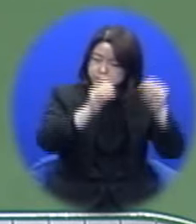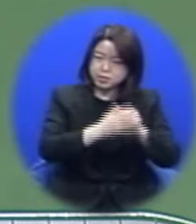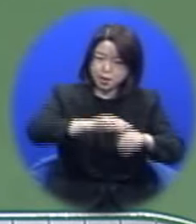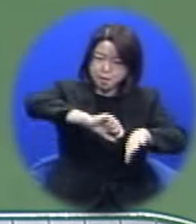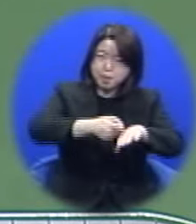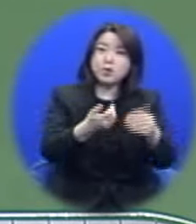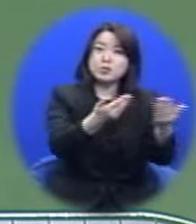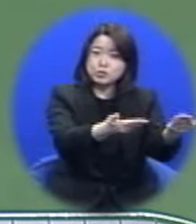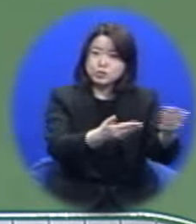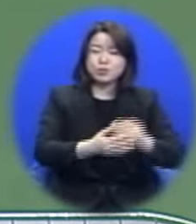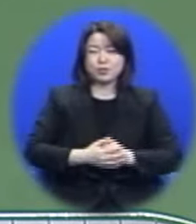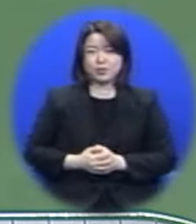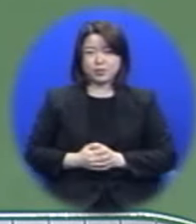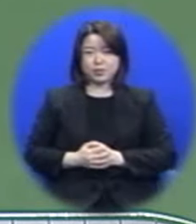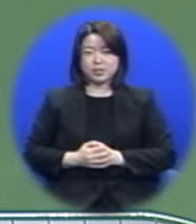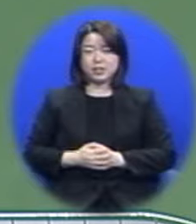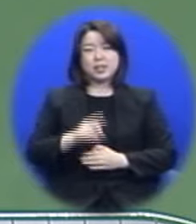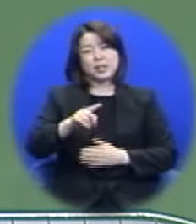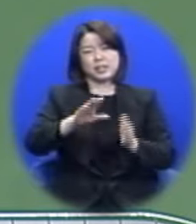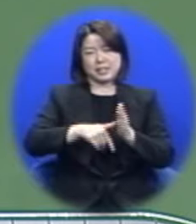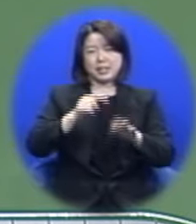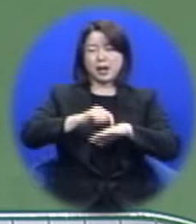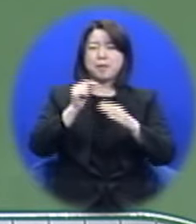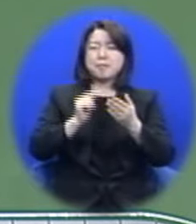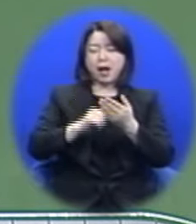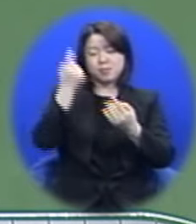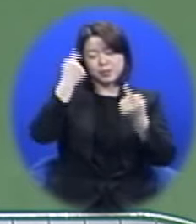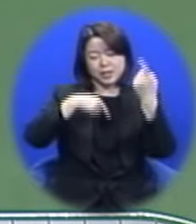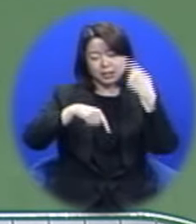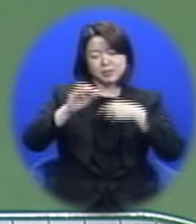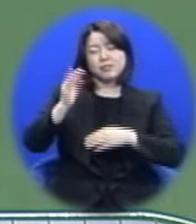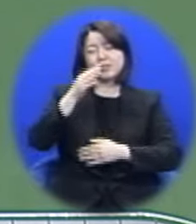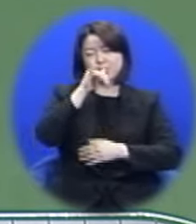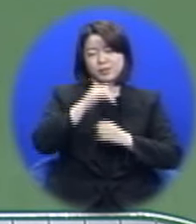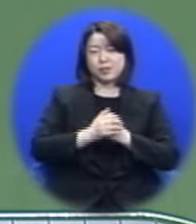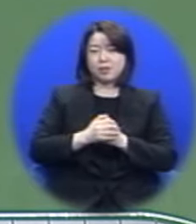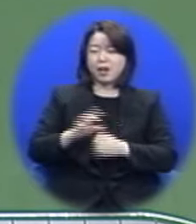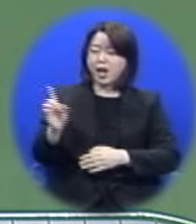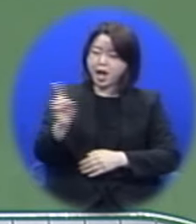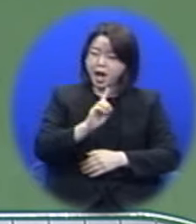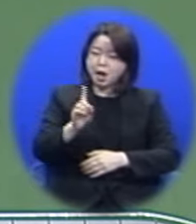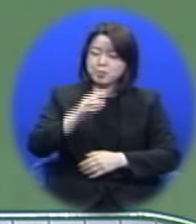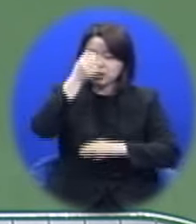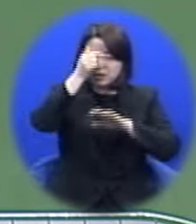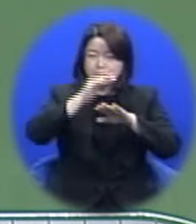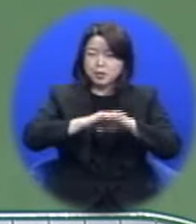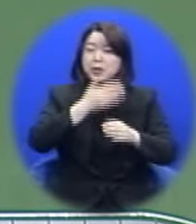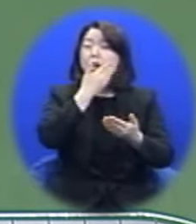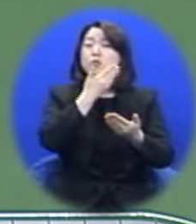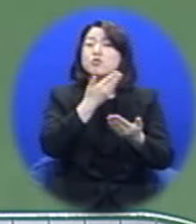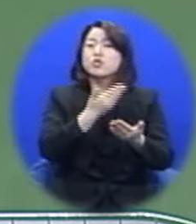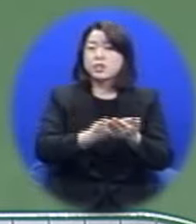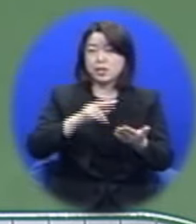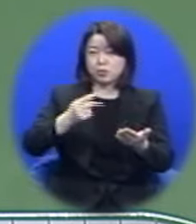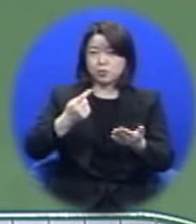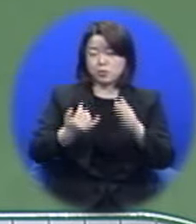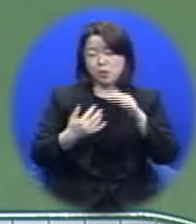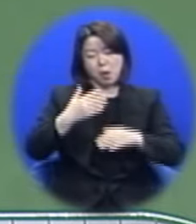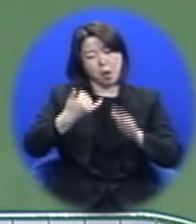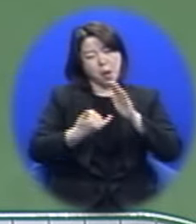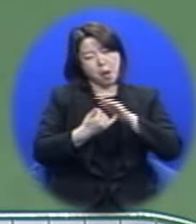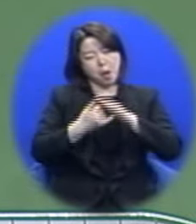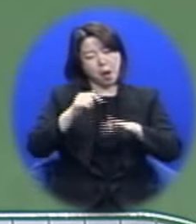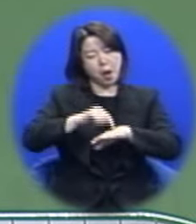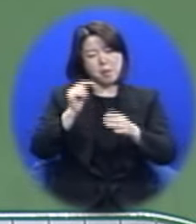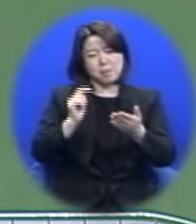하시고 그때는 마음에 상처가 되더라고. 아무리 예배가 귀해도 그 어린 마음에 그렇게 하는